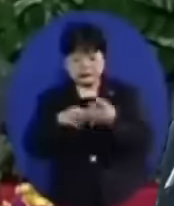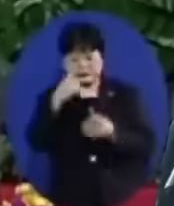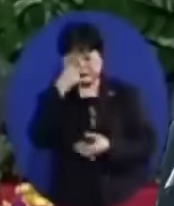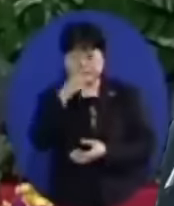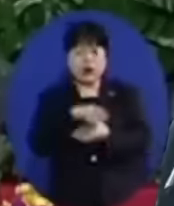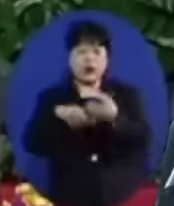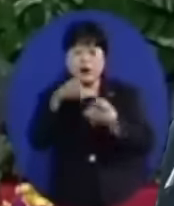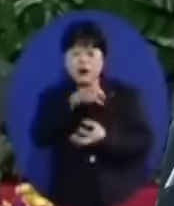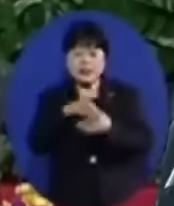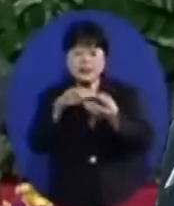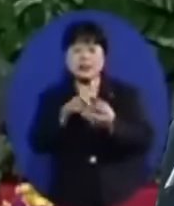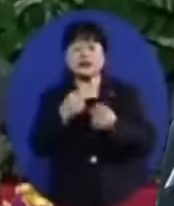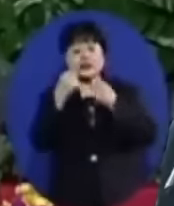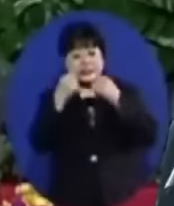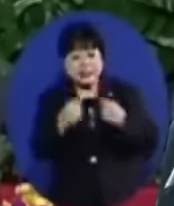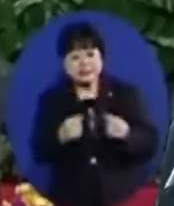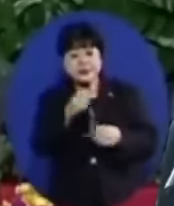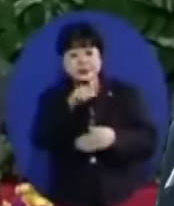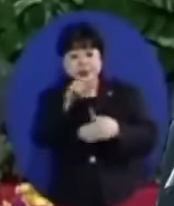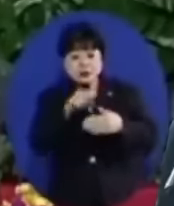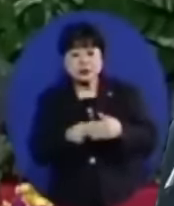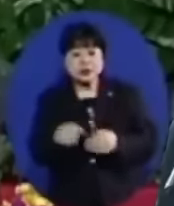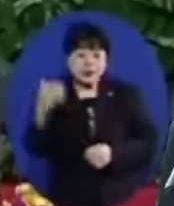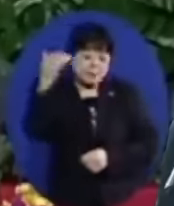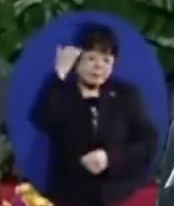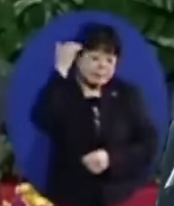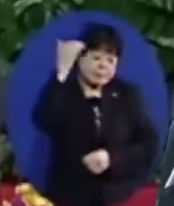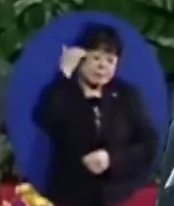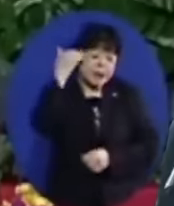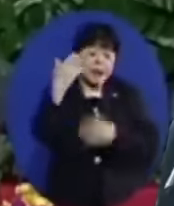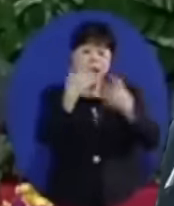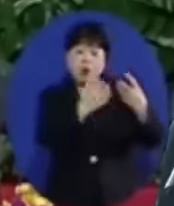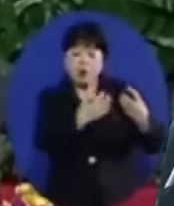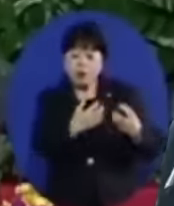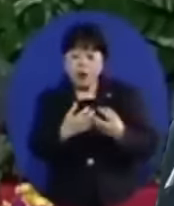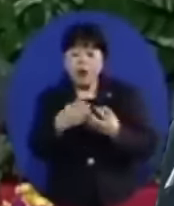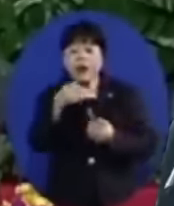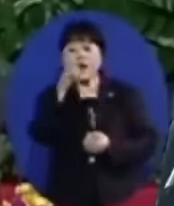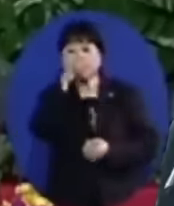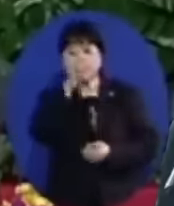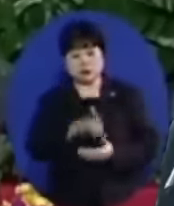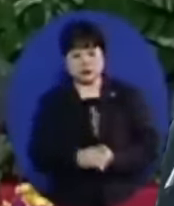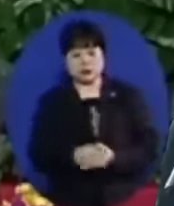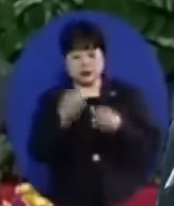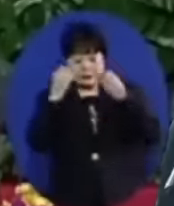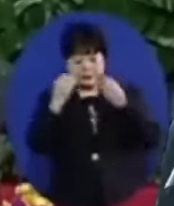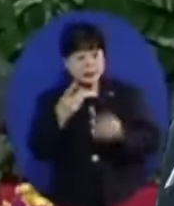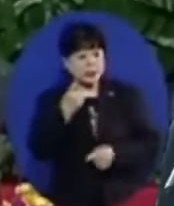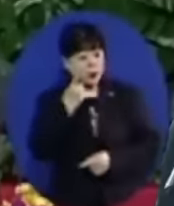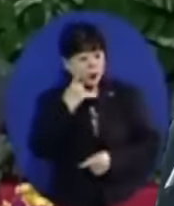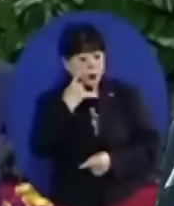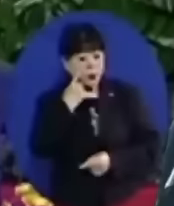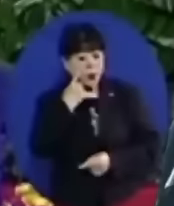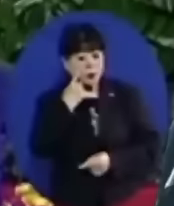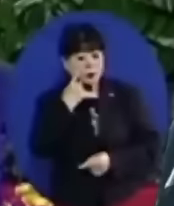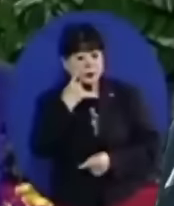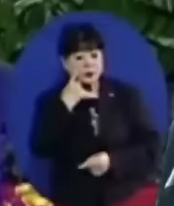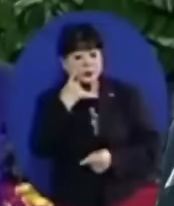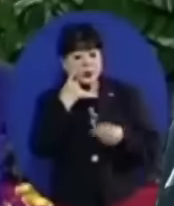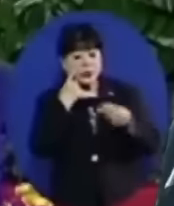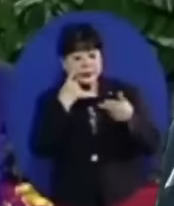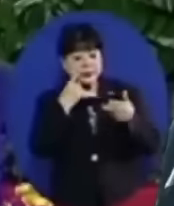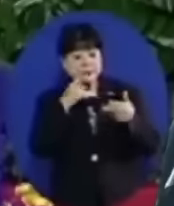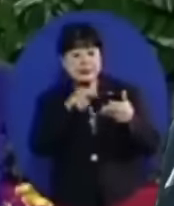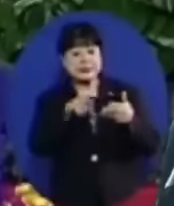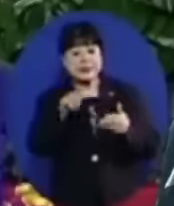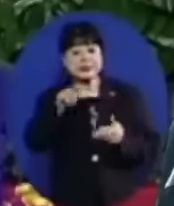나고 우리의 삶에 장애물 천지인 것입니다. 창세기 3장 17절에 아담에게 이르시되 내가 내